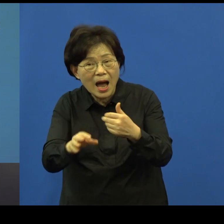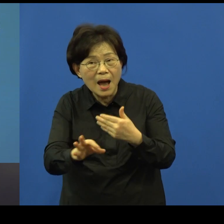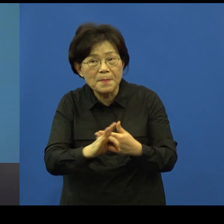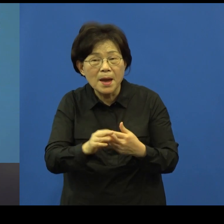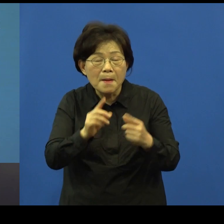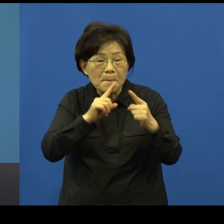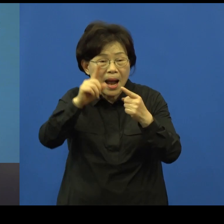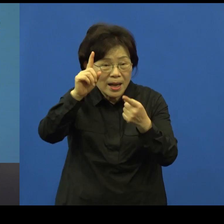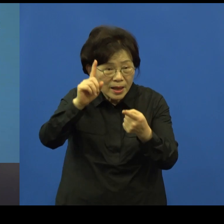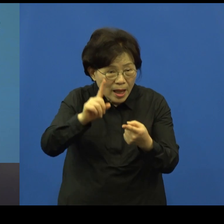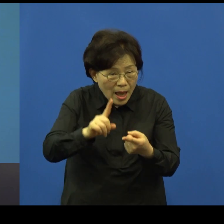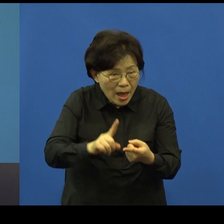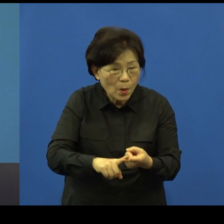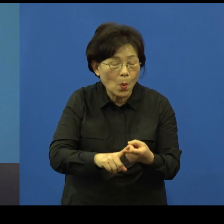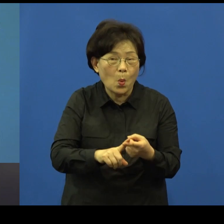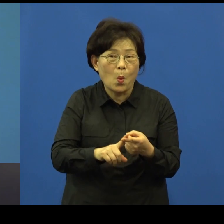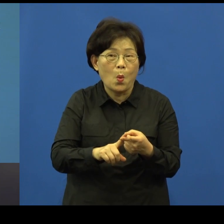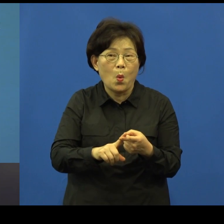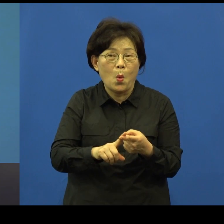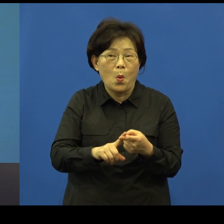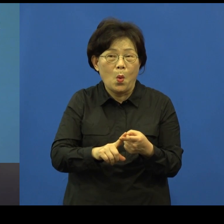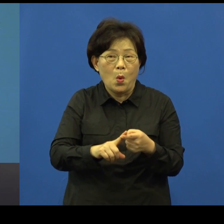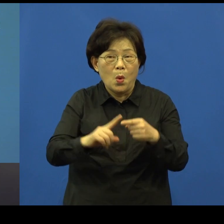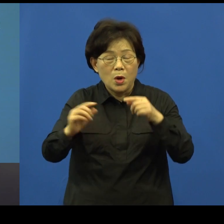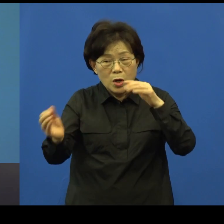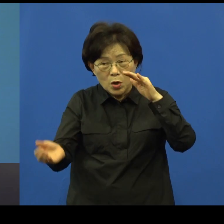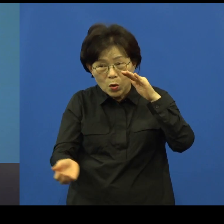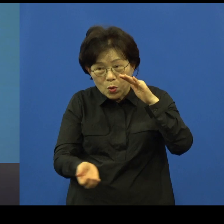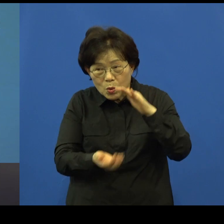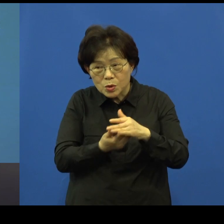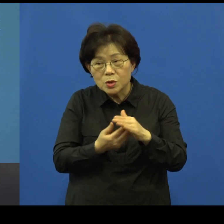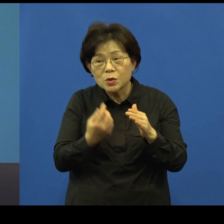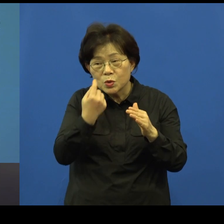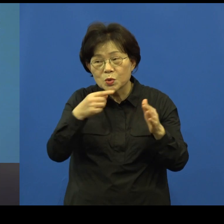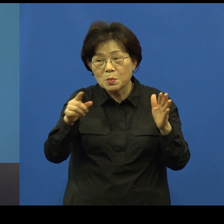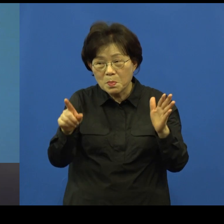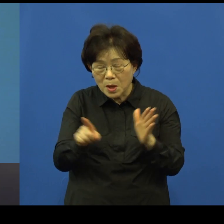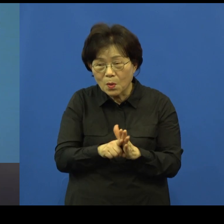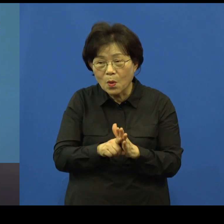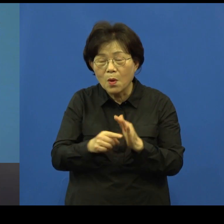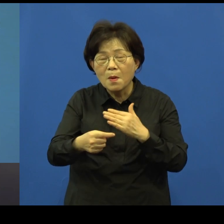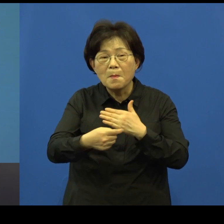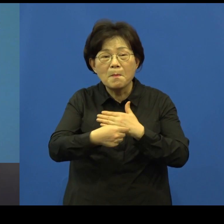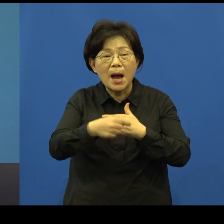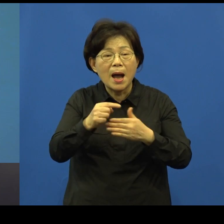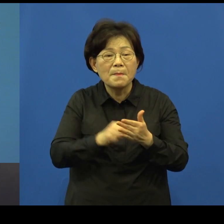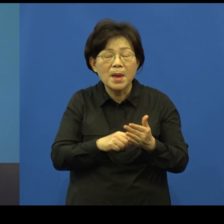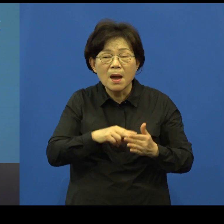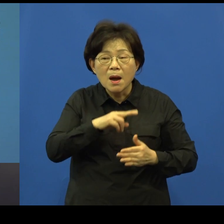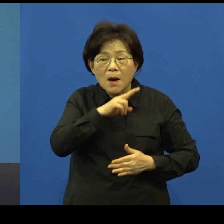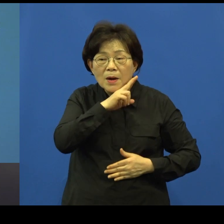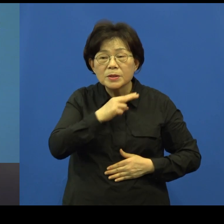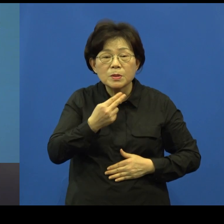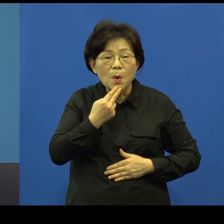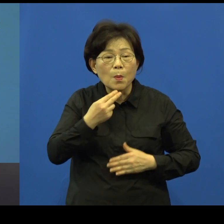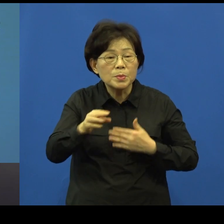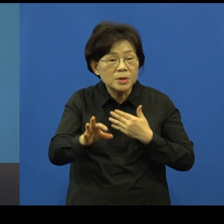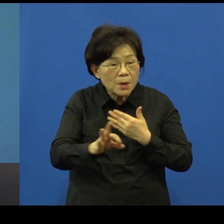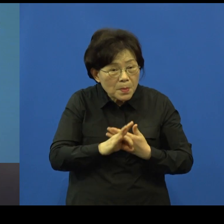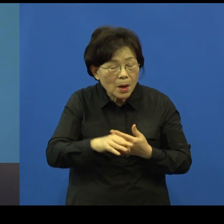그 말하는 것이 이룰 줄을 믿고 마음에 의심하지 않으면 그대로